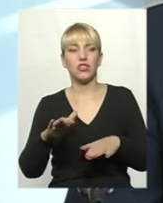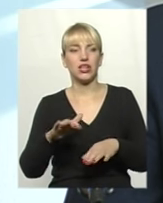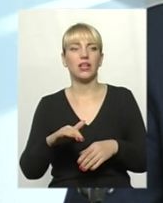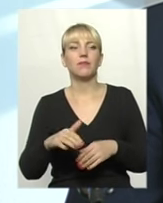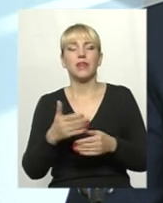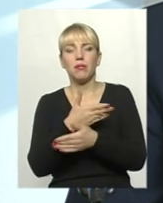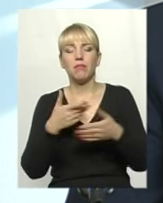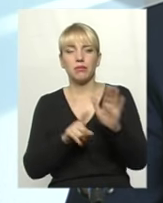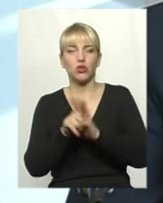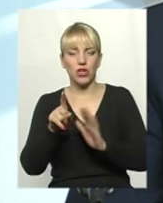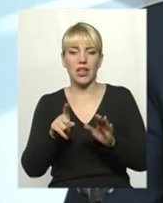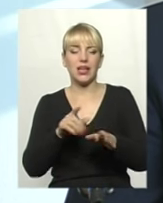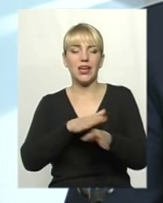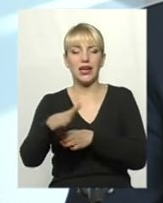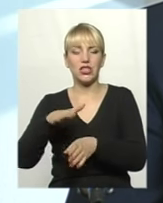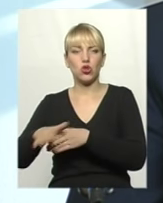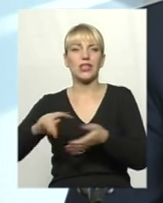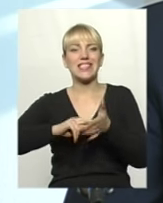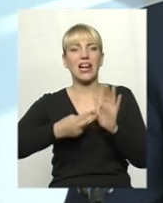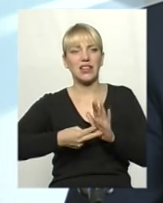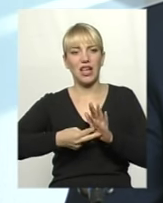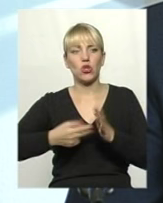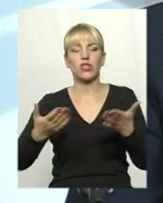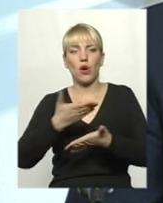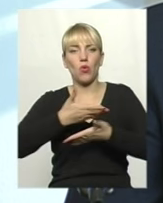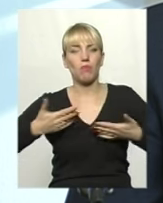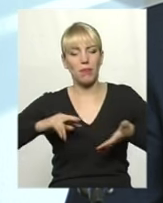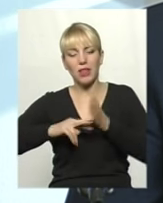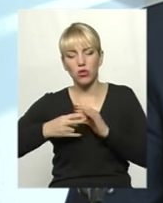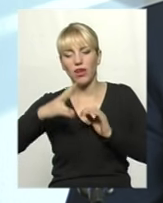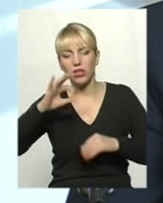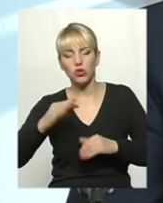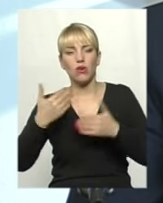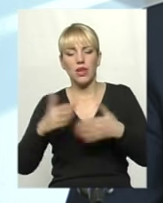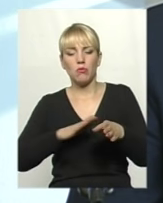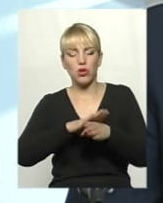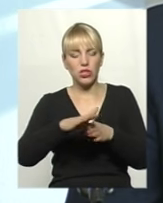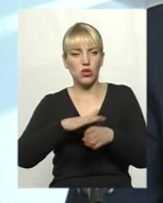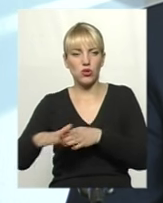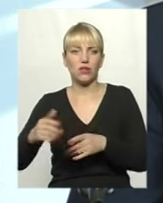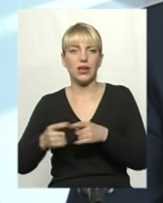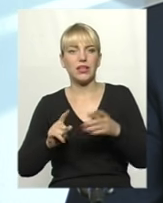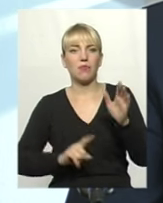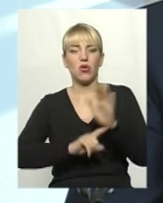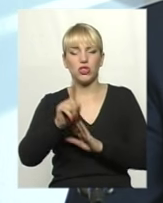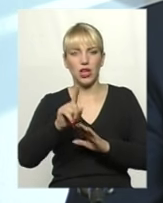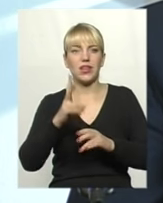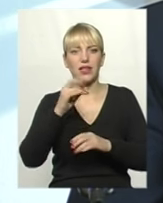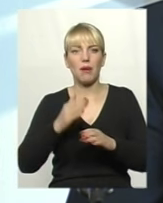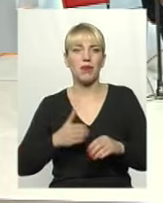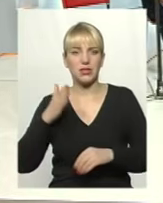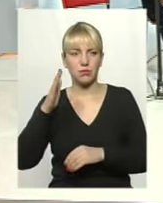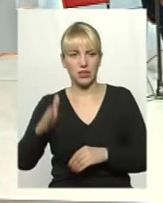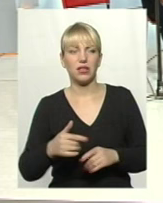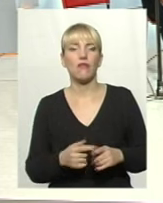вже в січні місяці ми почали реалізовувати стратегію, яку ми планували, але ми почали вже реалізовувати її. Тобто почали готувати